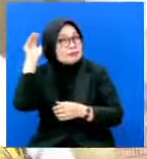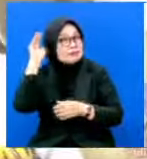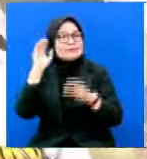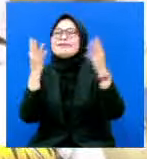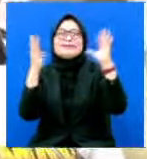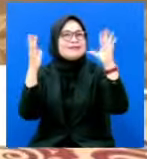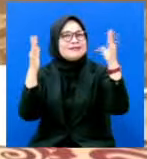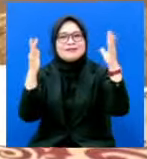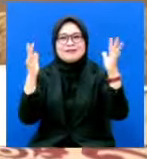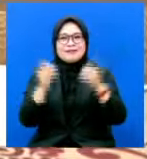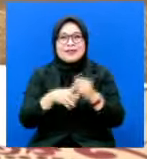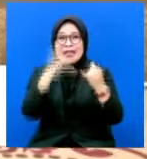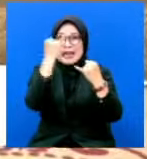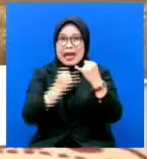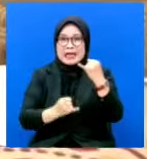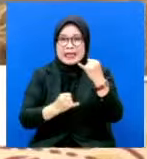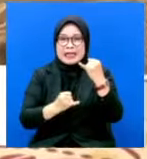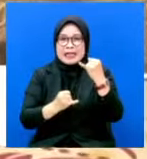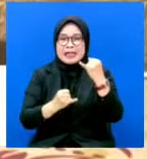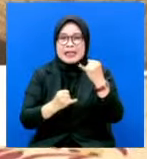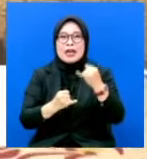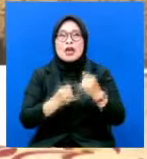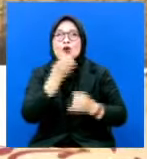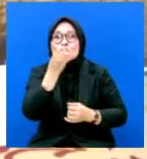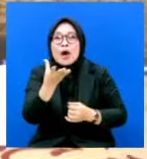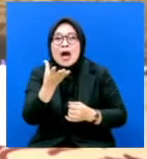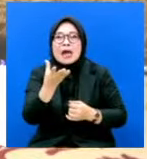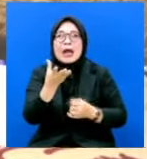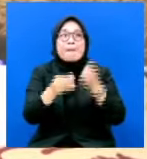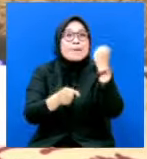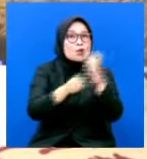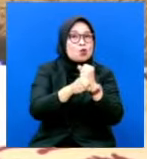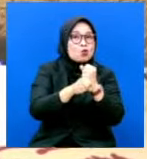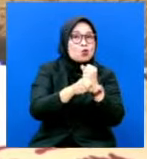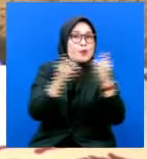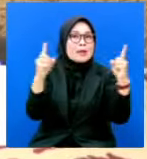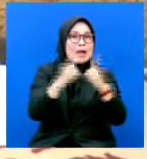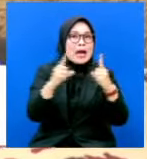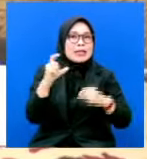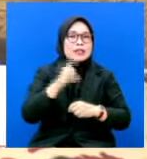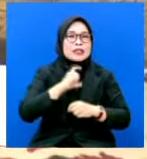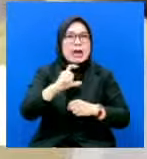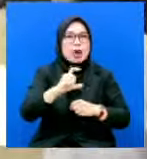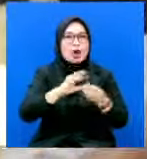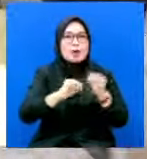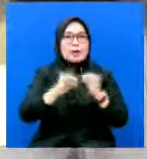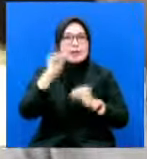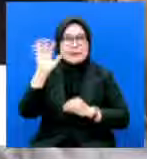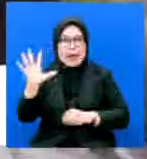UT juga yang terakhir saya ingin dengar suara mana pendukung pasangan calon nomor urut